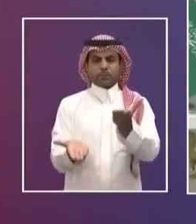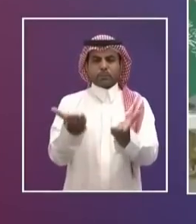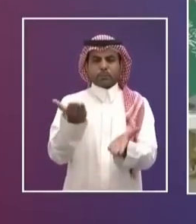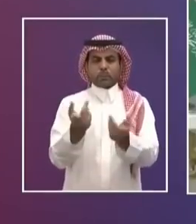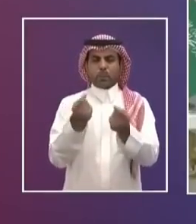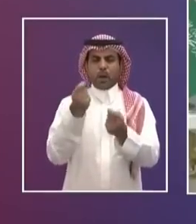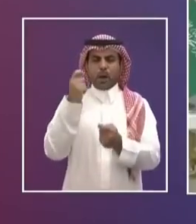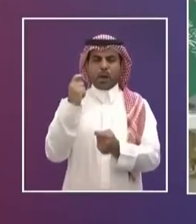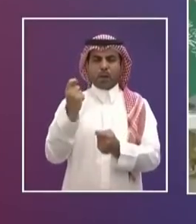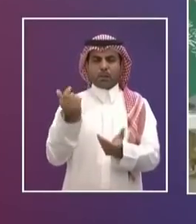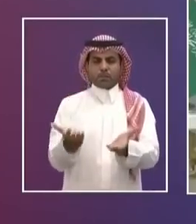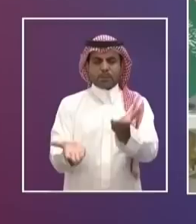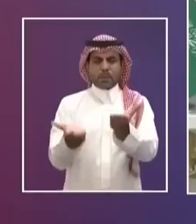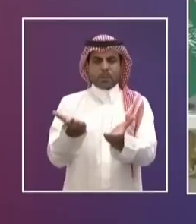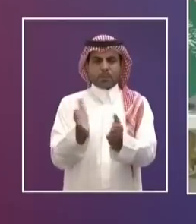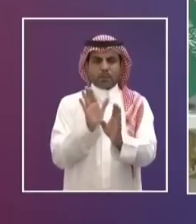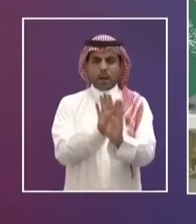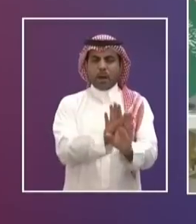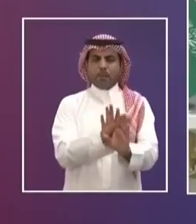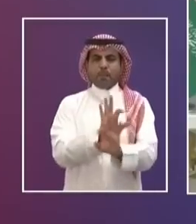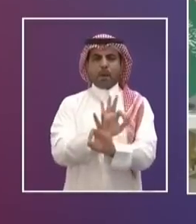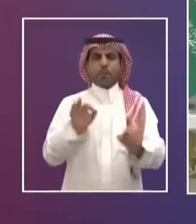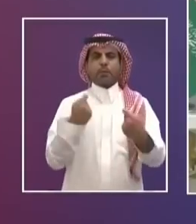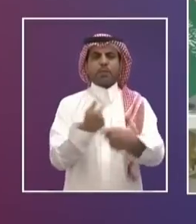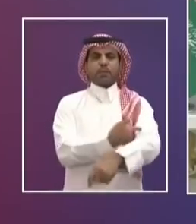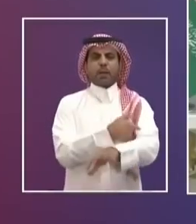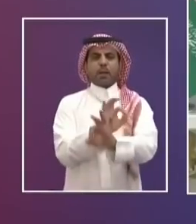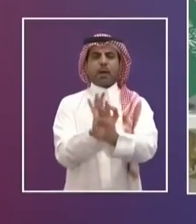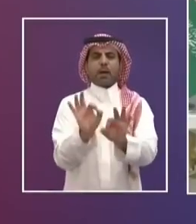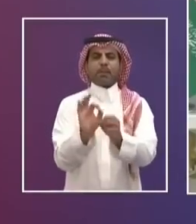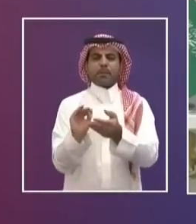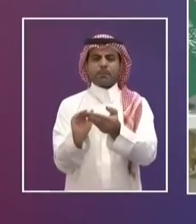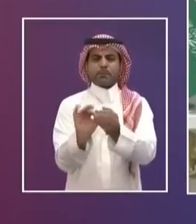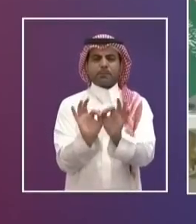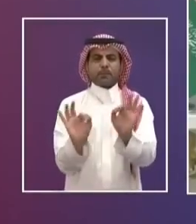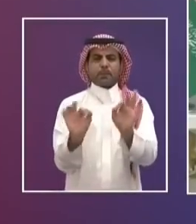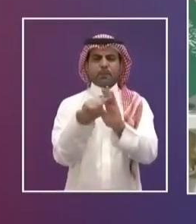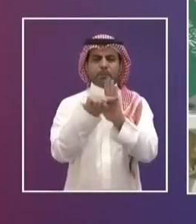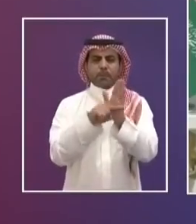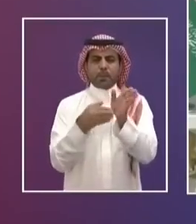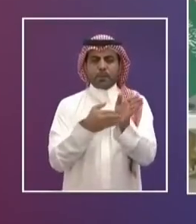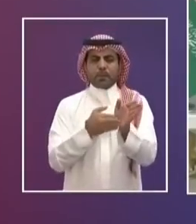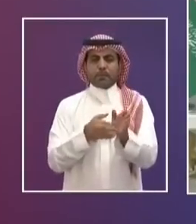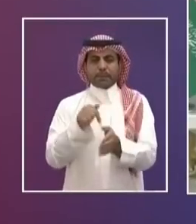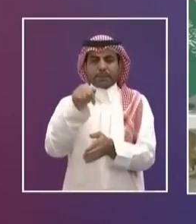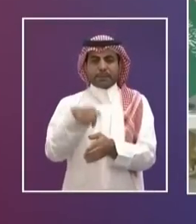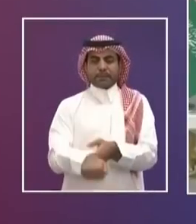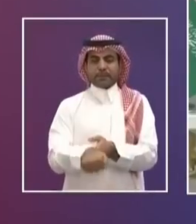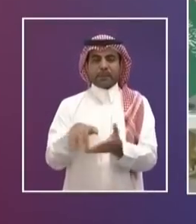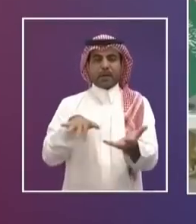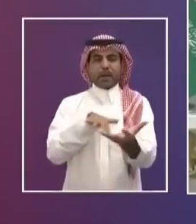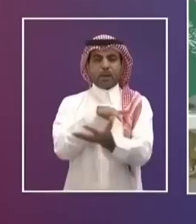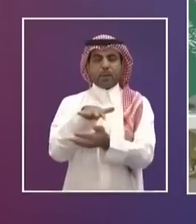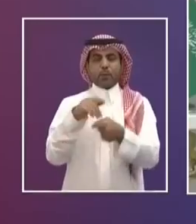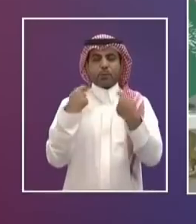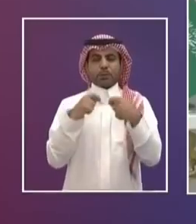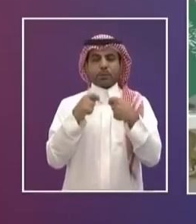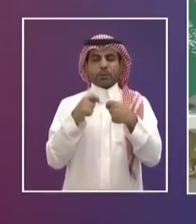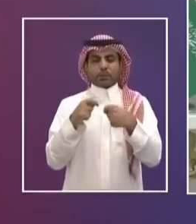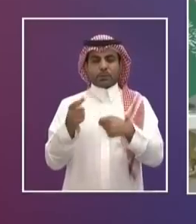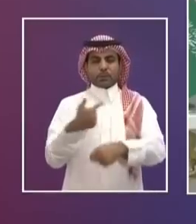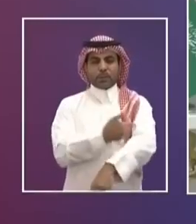جدا، تعامل مع مختلف البروتوكولات الطبية وأحدثها. من يستمع إلى تصريحات وزارة